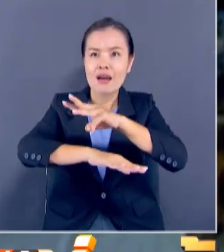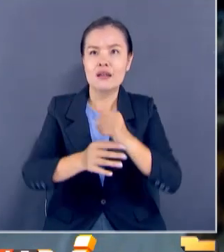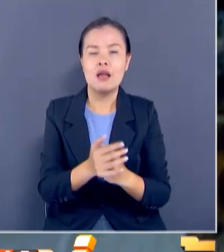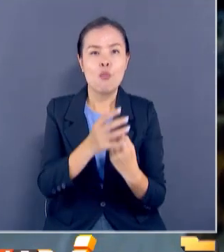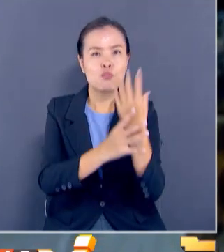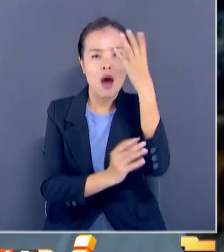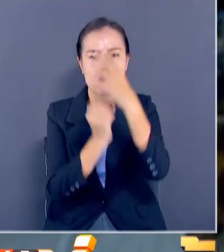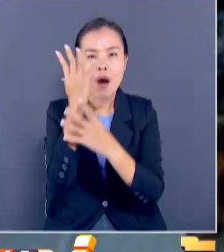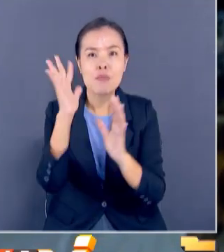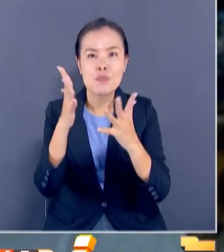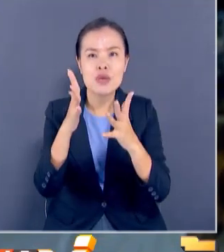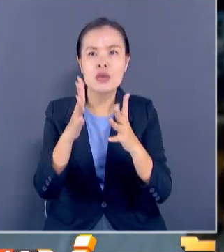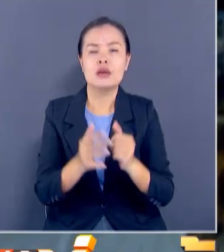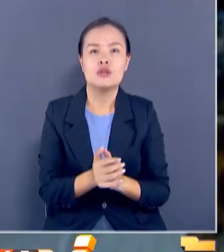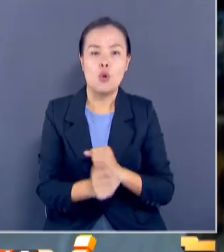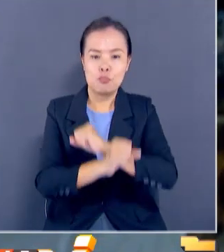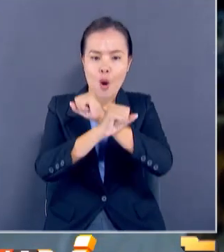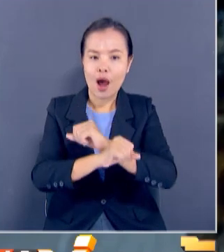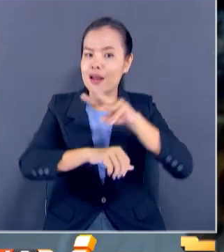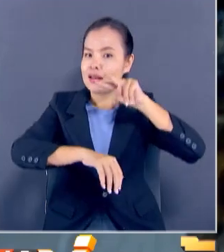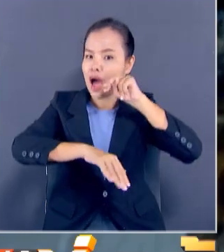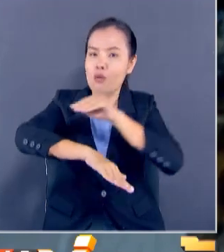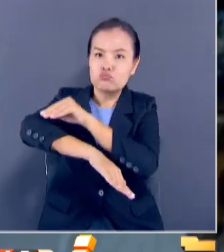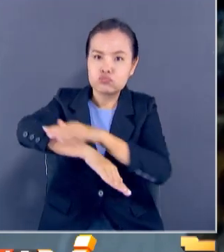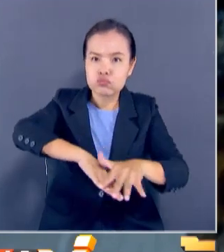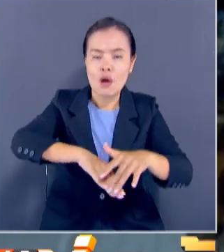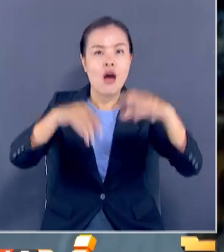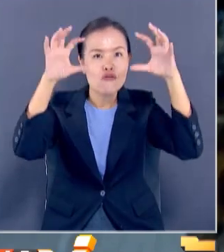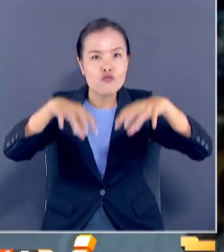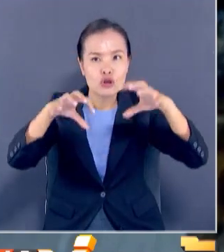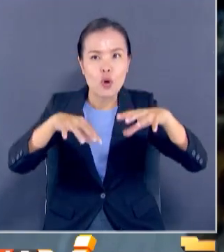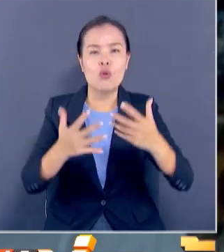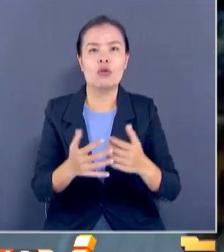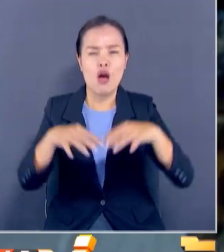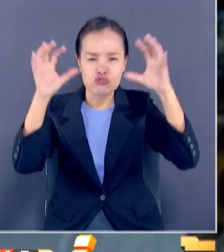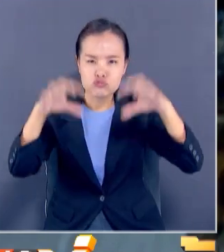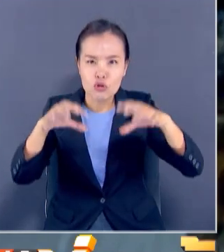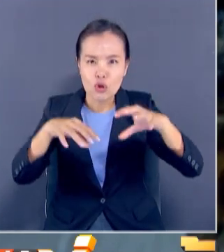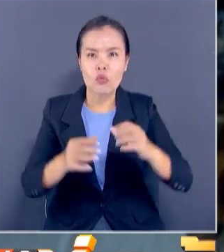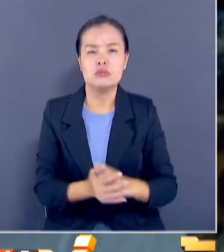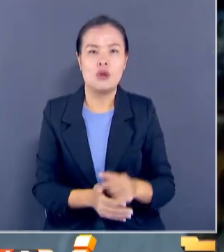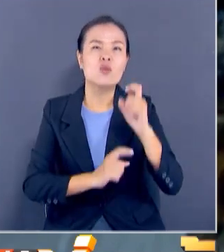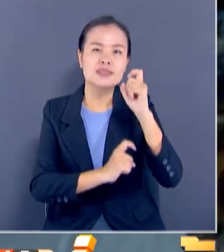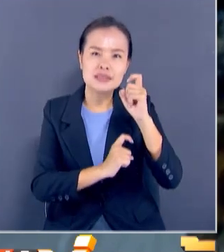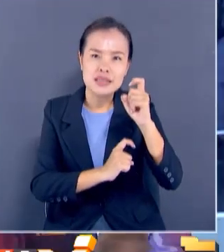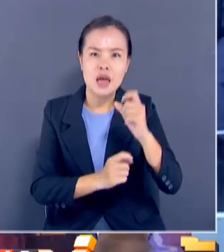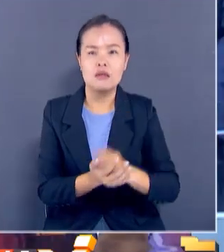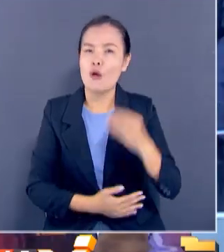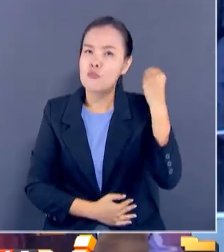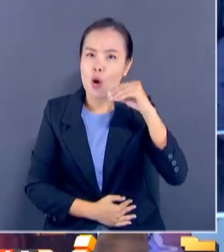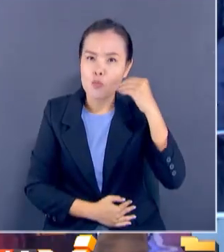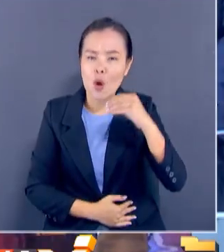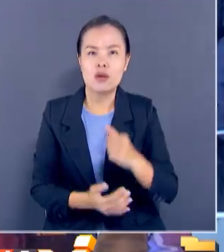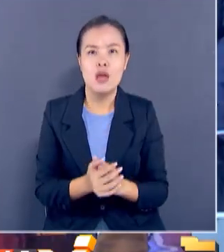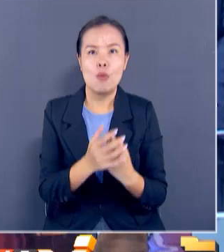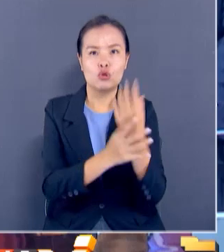น้ำในการที่จะซับน้ำนั่นหมายถึงที่ผมพยายามบอกว่าฝนที่ตกลงมาไม่ว่าจะมากจะน้อยเรามีความเสี่ยงอยู่ตลอดเวลาเพราะไม่มี